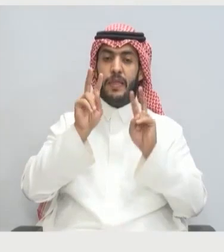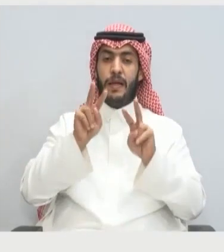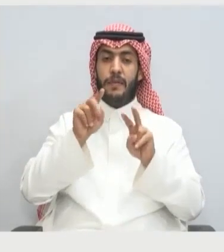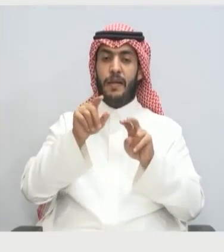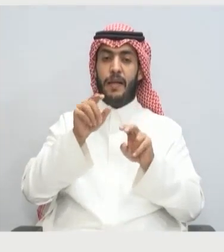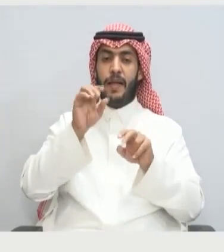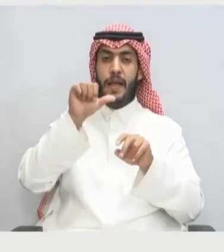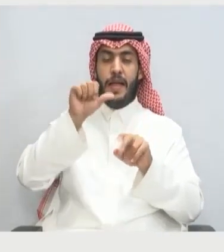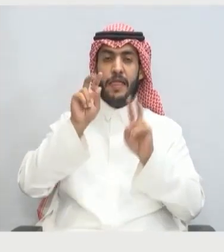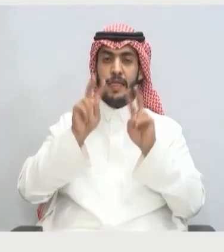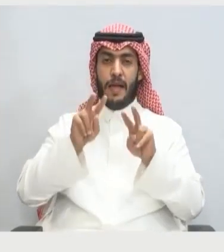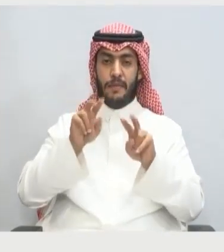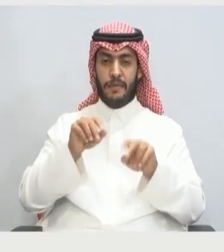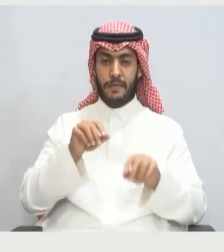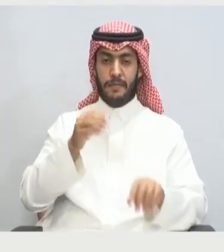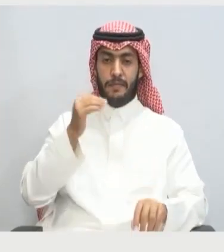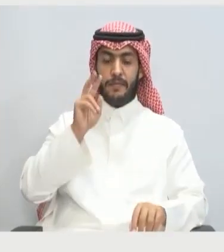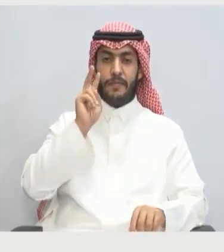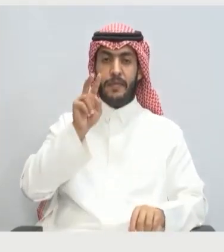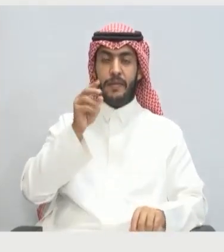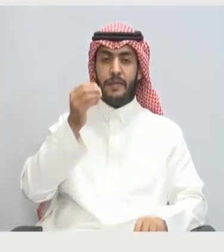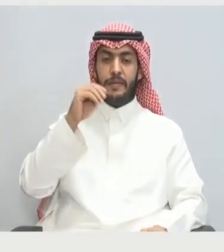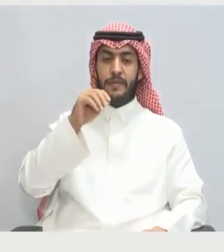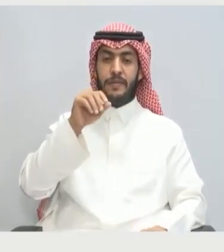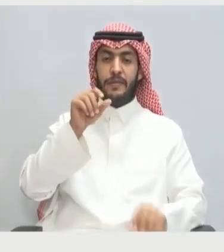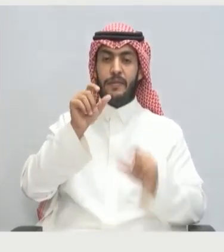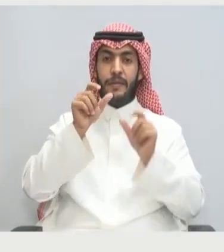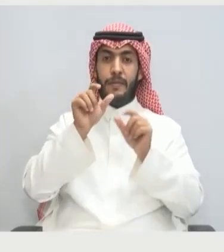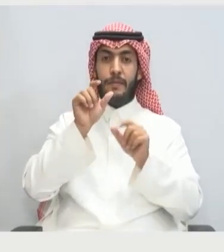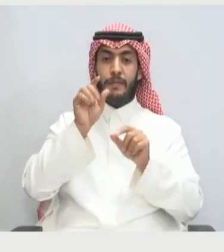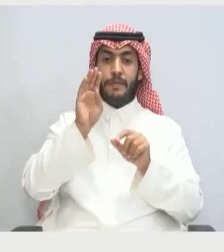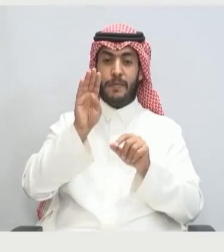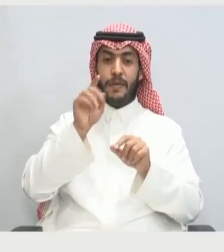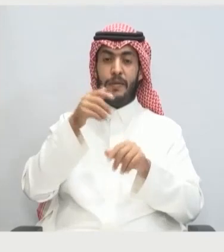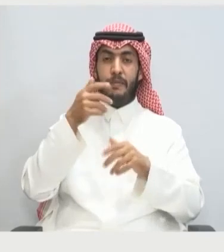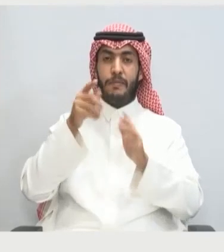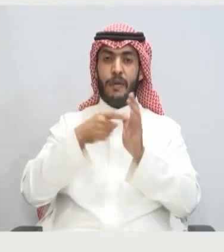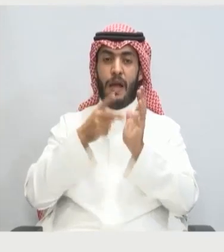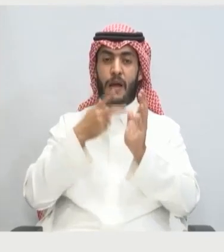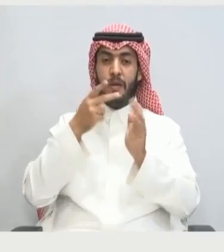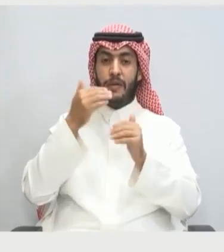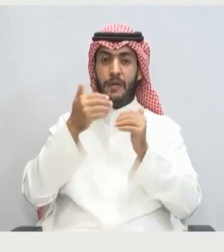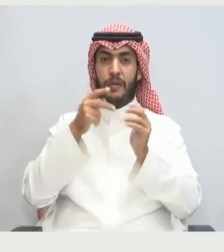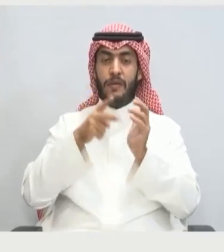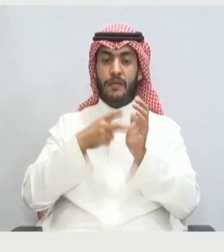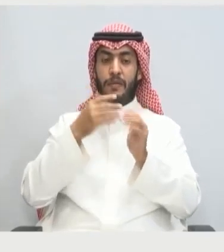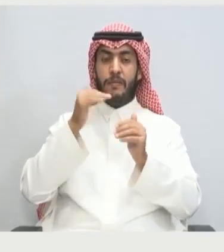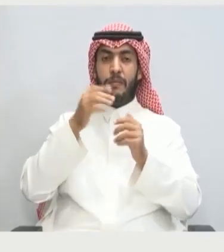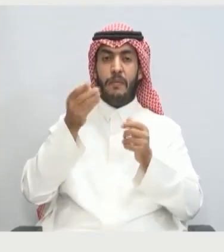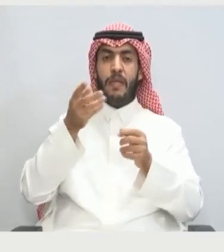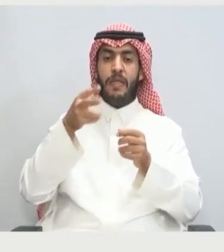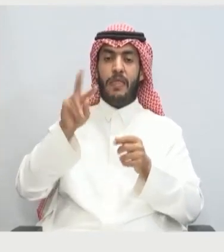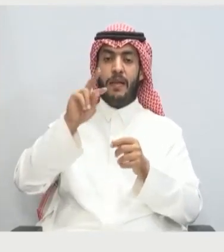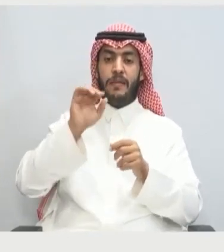تركيز الماده اي اذا ستلاحظ كذلك ان تركيز الماده b في المحاولتين قد تضاعف قلنا مع بقاء